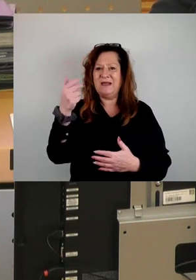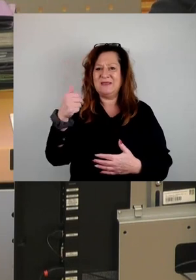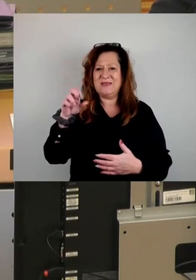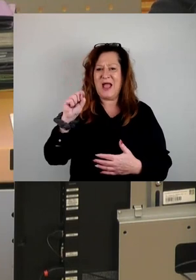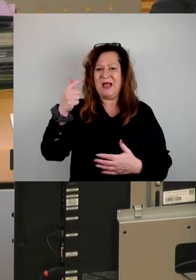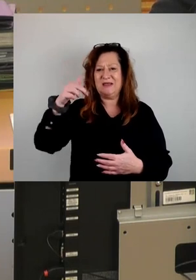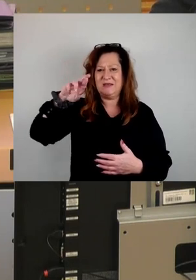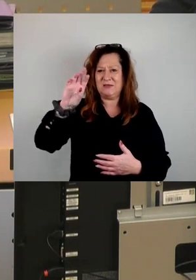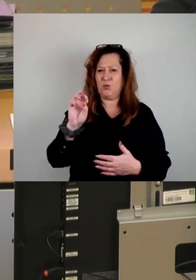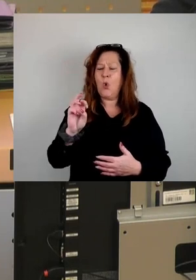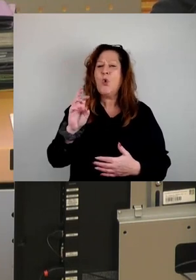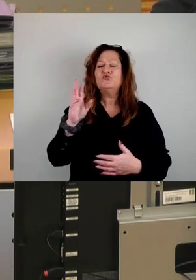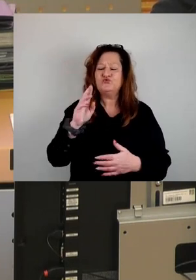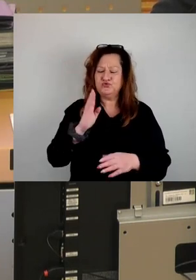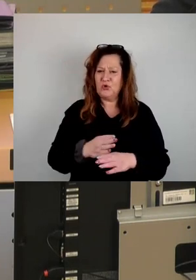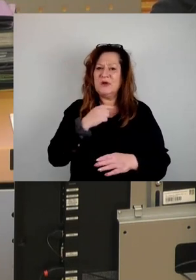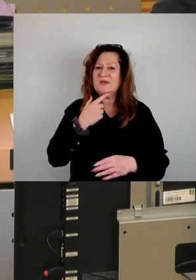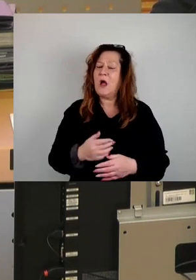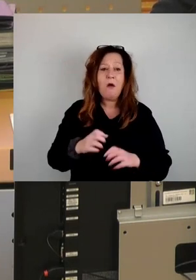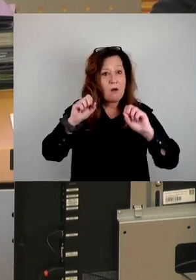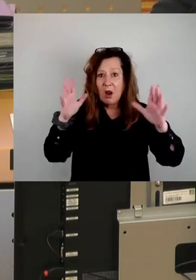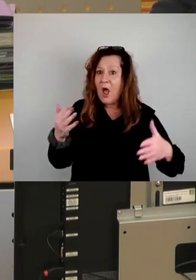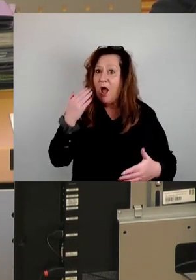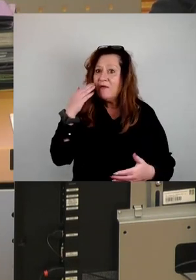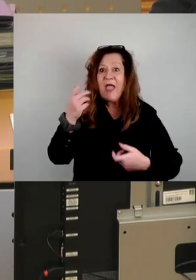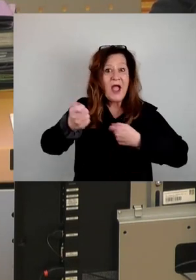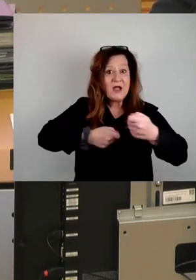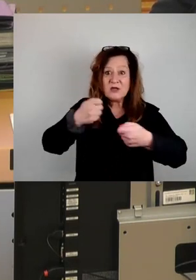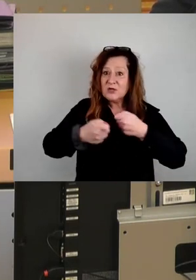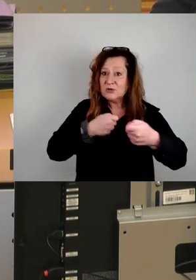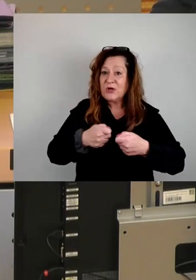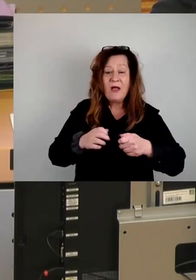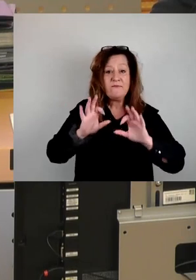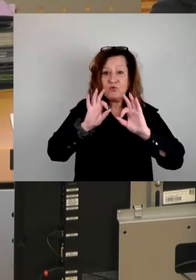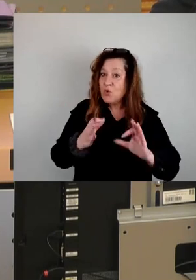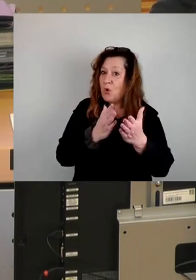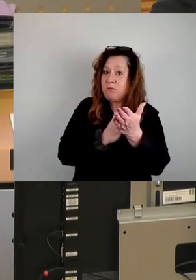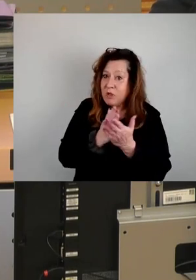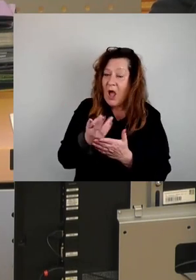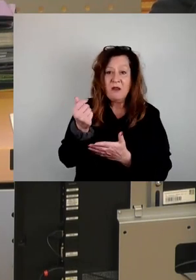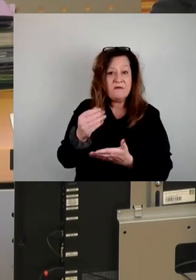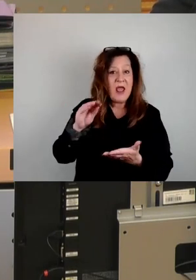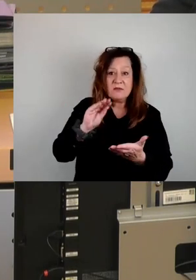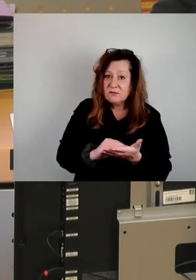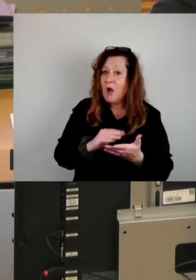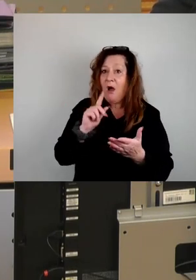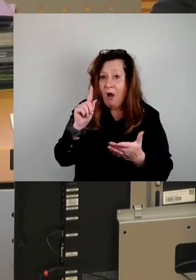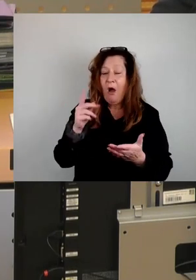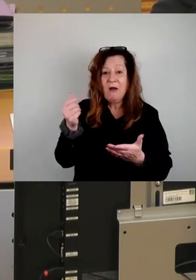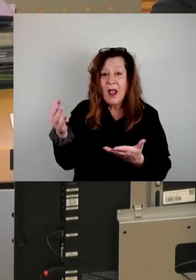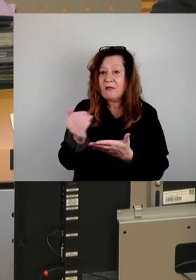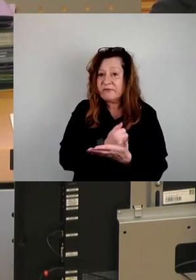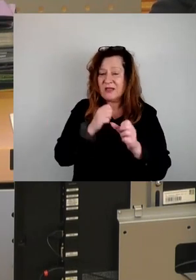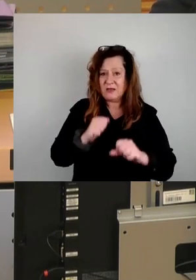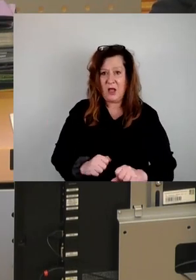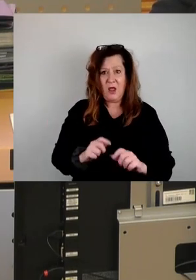bisschen geschäftliches Geschick beweist am Finanzmarkt und ordentliche Renditen erzielt, dass er auch mal ein bisschen Geld damit verdient. Aber doch bitte